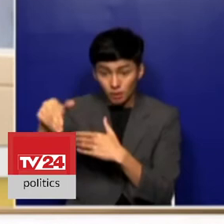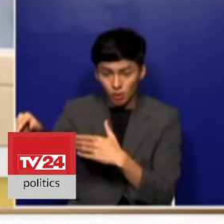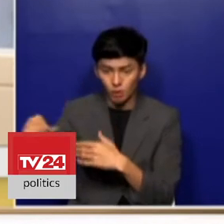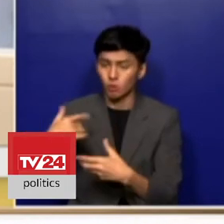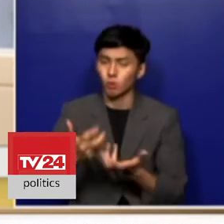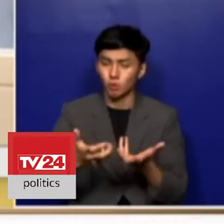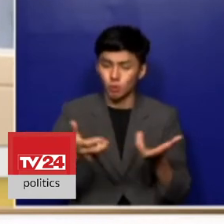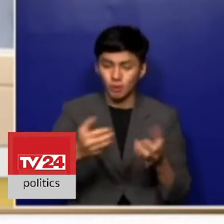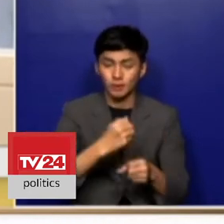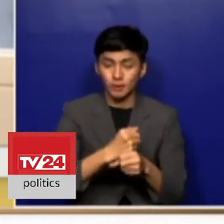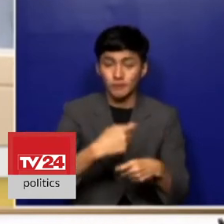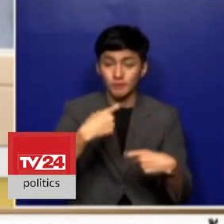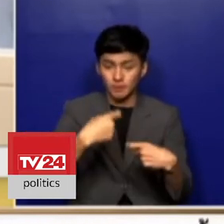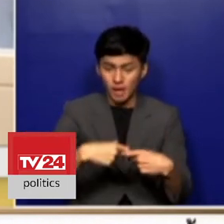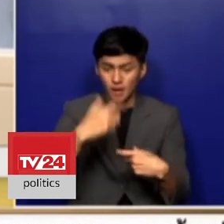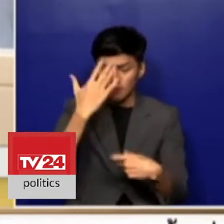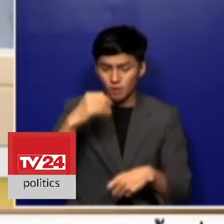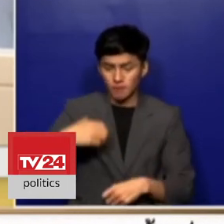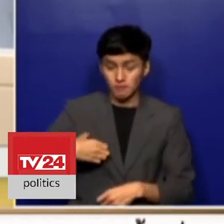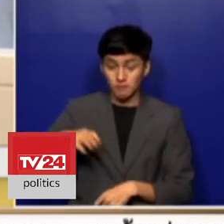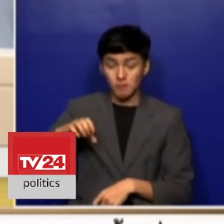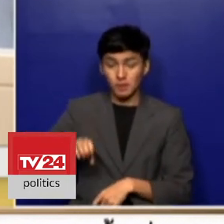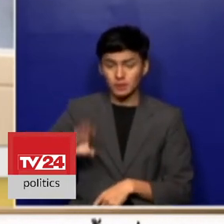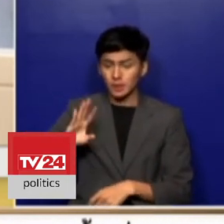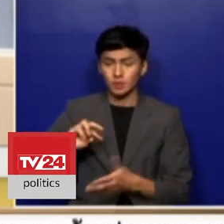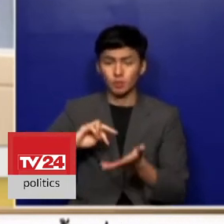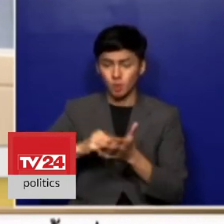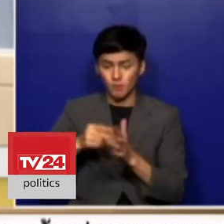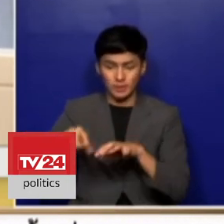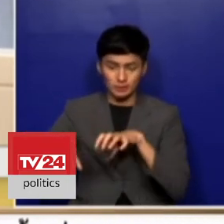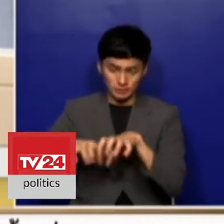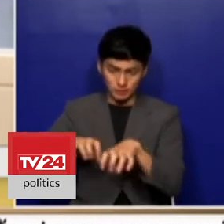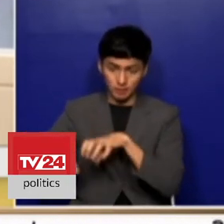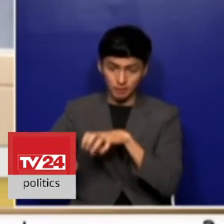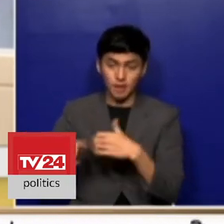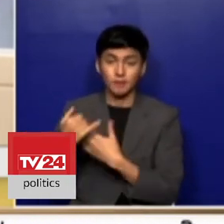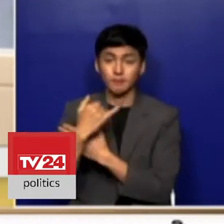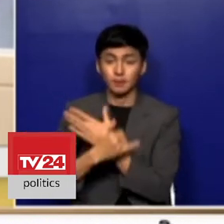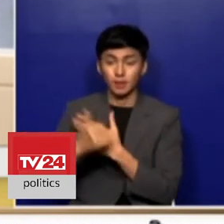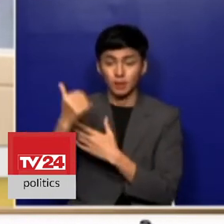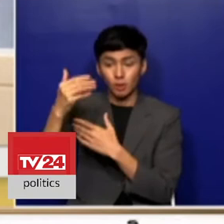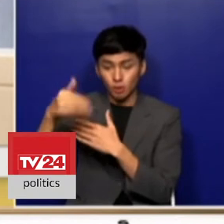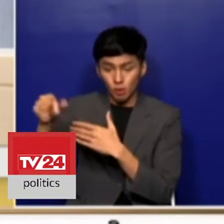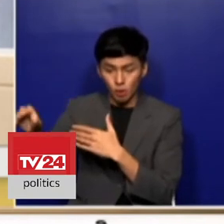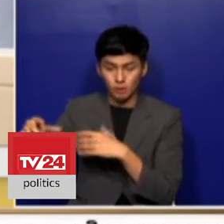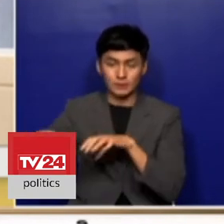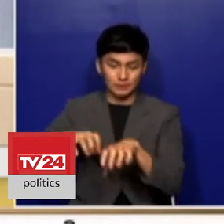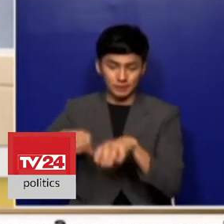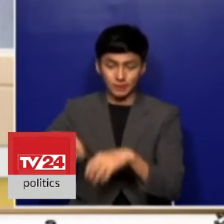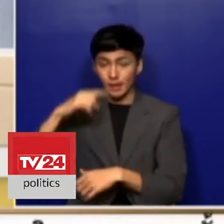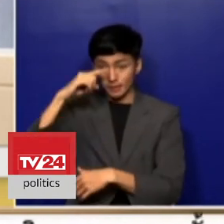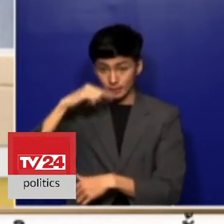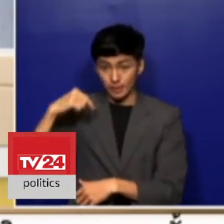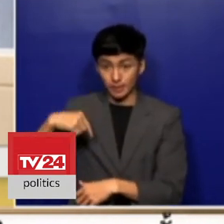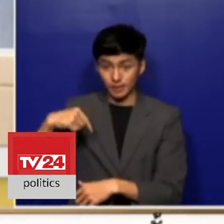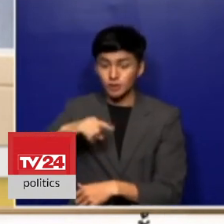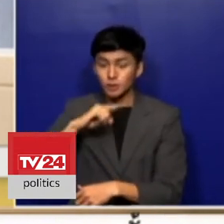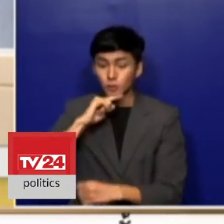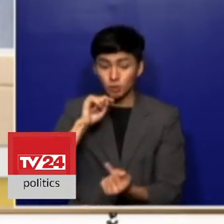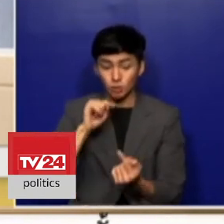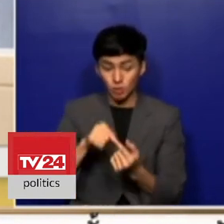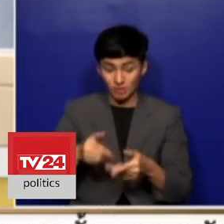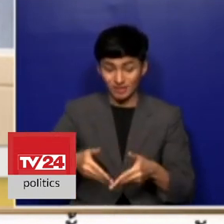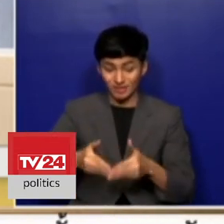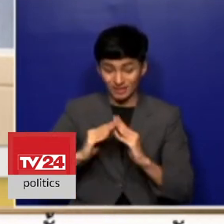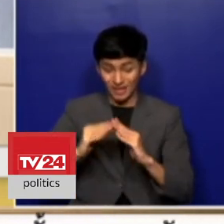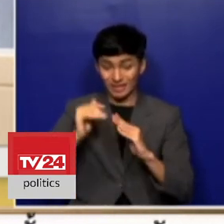มีหลายบริษัทที่ถูกควบคุมและบริหารจัดการโดยต่างชาติดังนั้นหากการจัดตั้งหน่วยงานขึ้นมาและเอาเงินภาษี